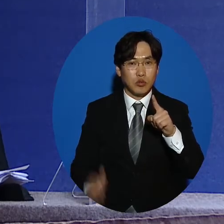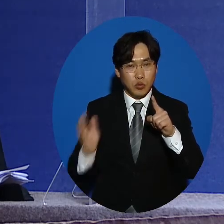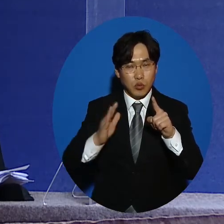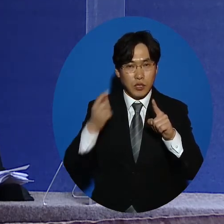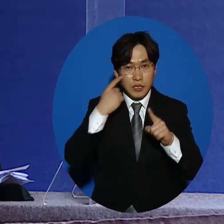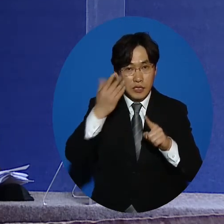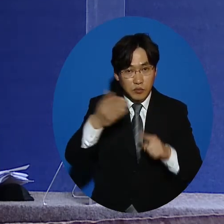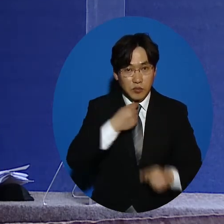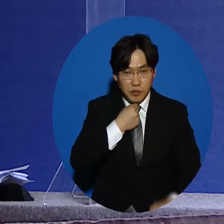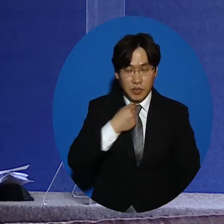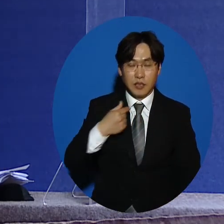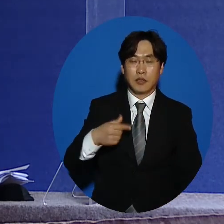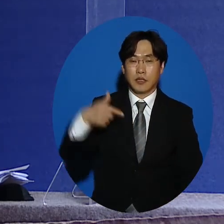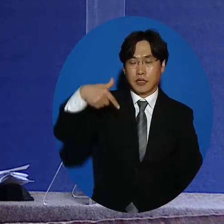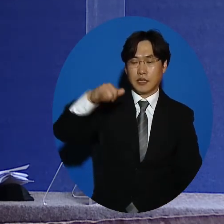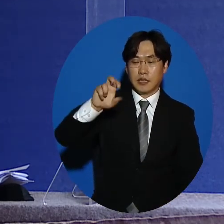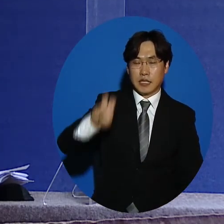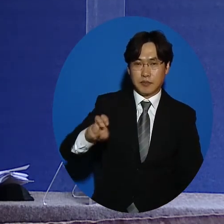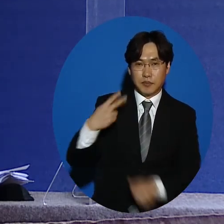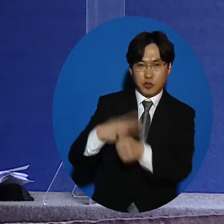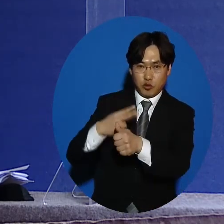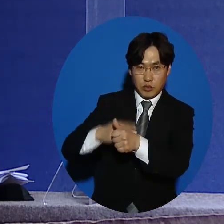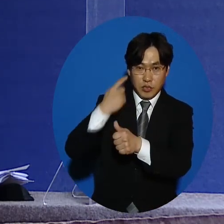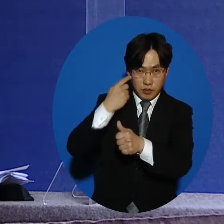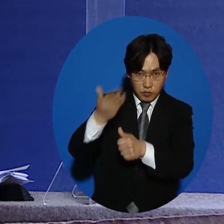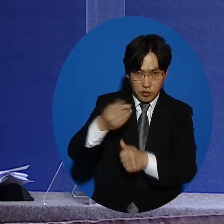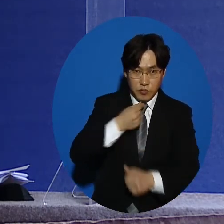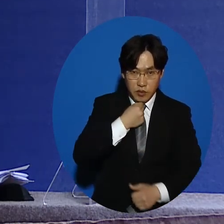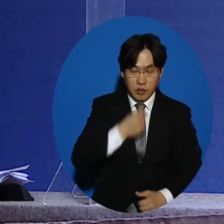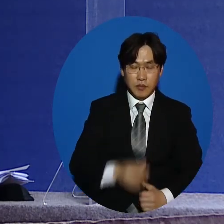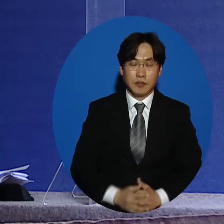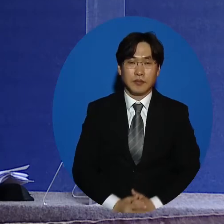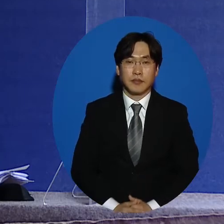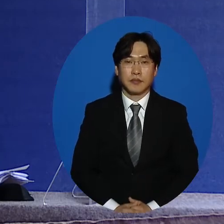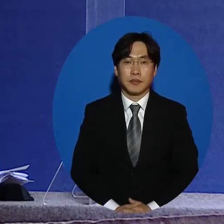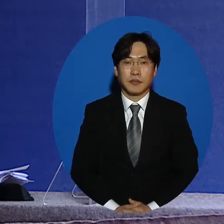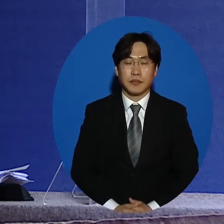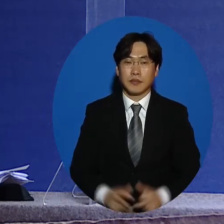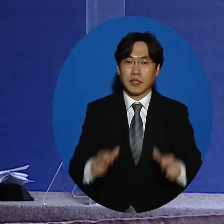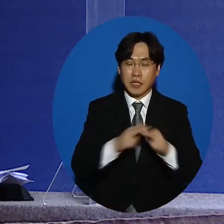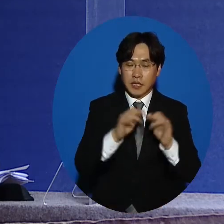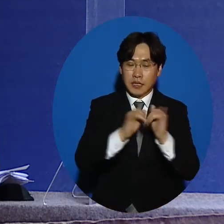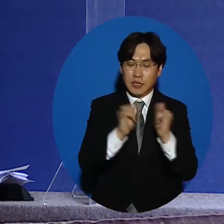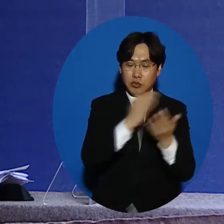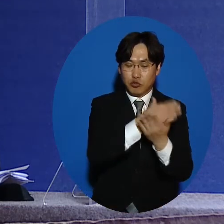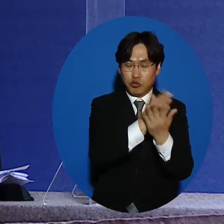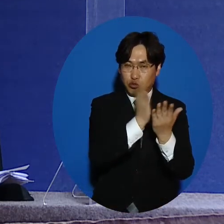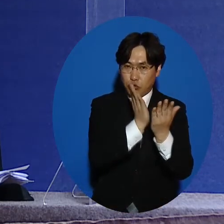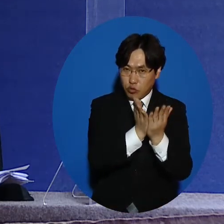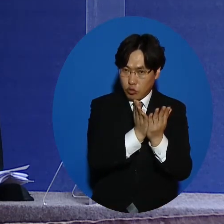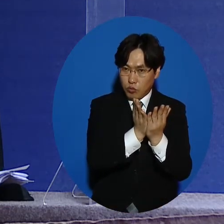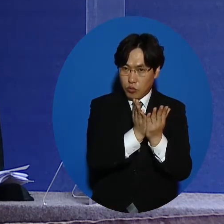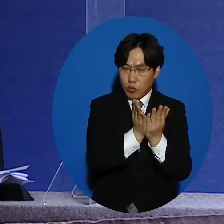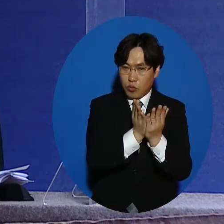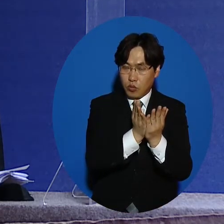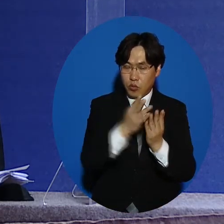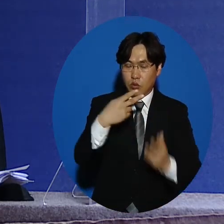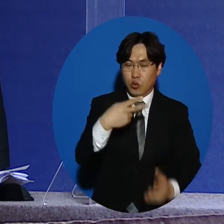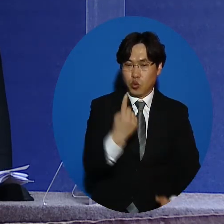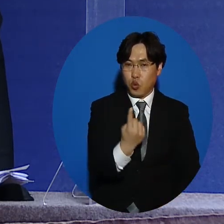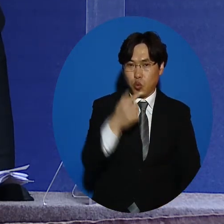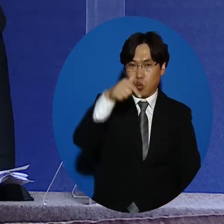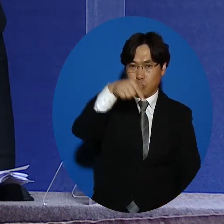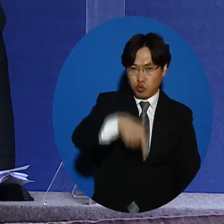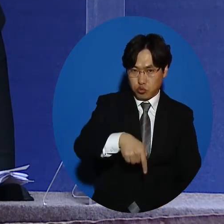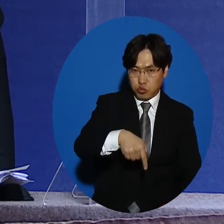물어보고 싶은 게 있습니다. 여쭤보고 싶은 거는 어떤 그 장애 유형별로 도구와 교재 이런